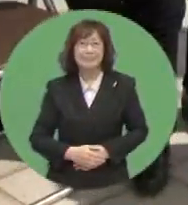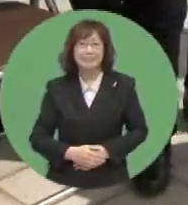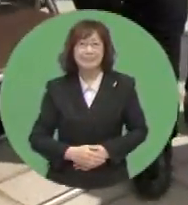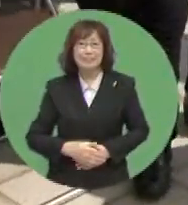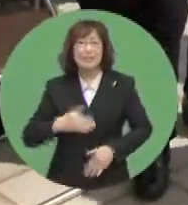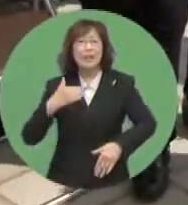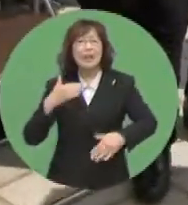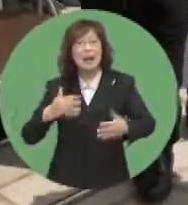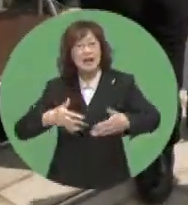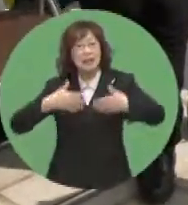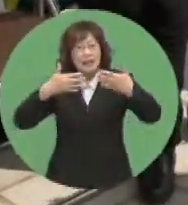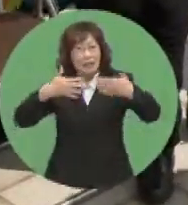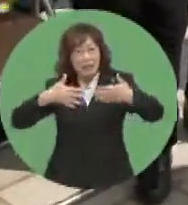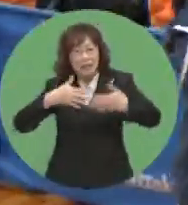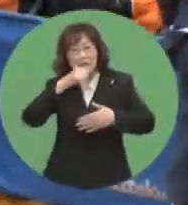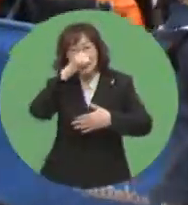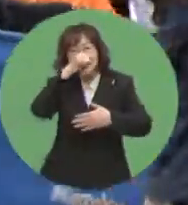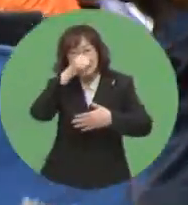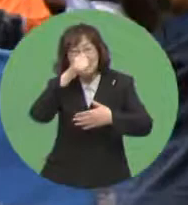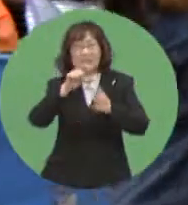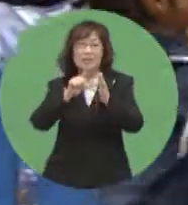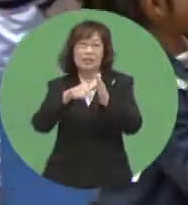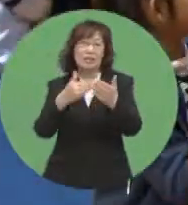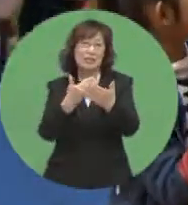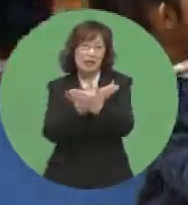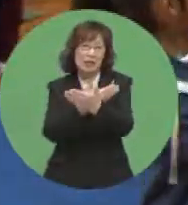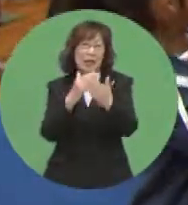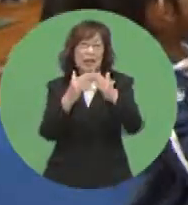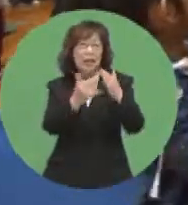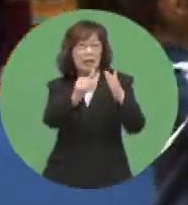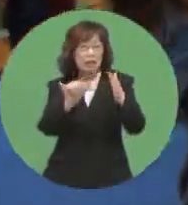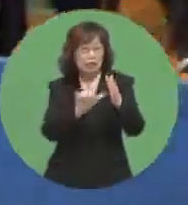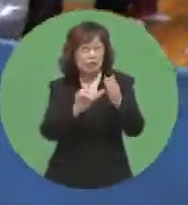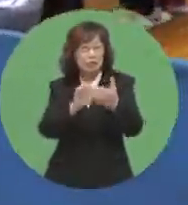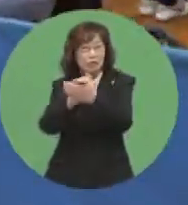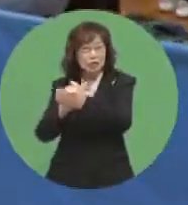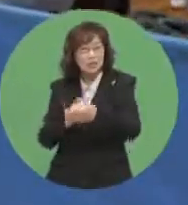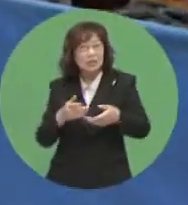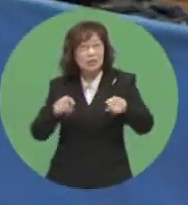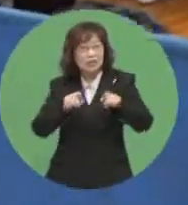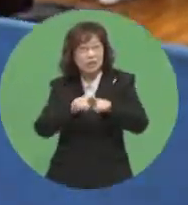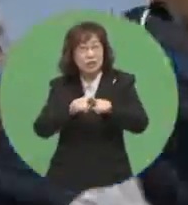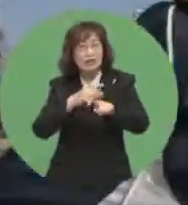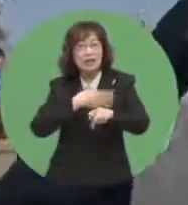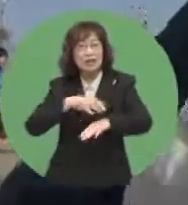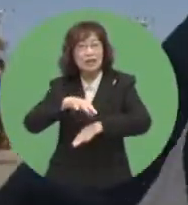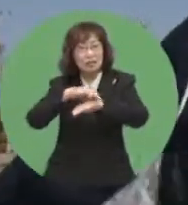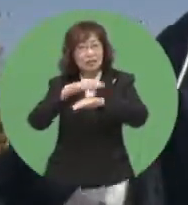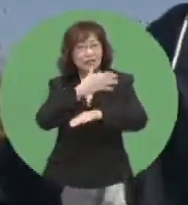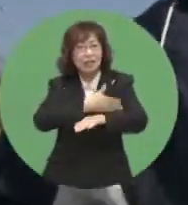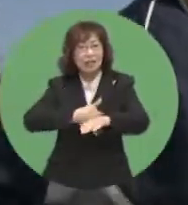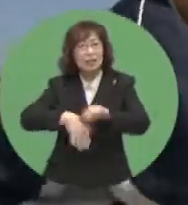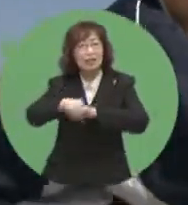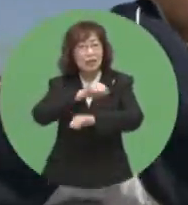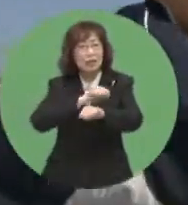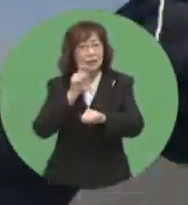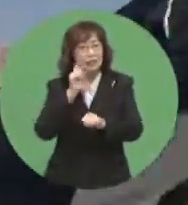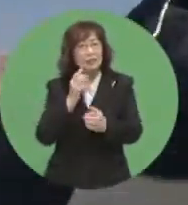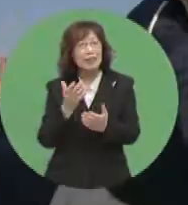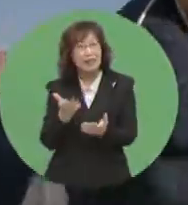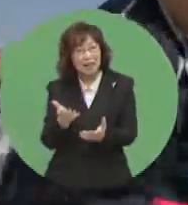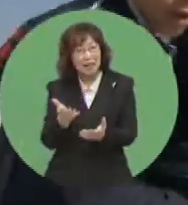暖かい季節を迎えました。家族や友人と一緒に気軽に体を動かしてみませんか。